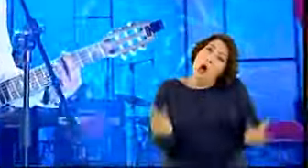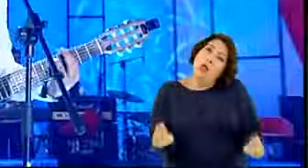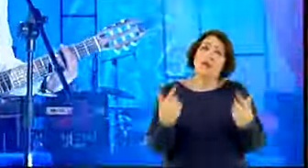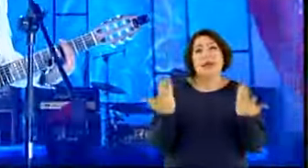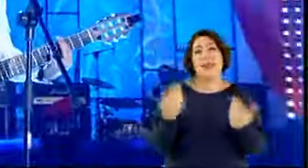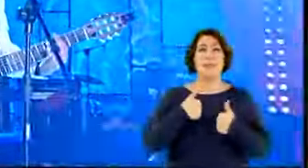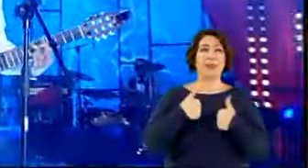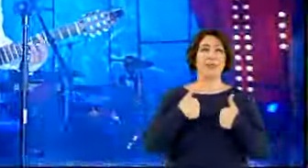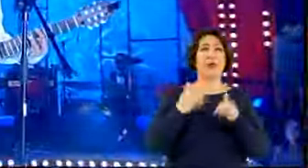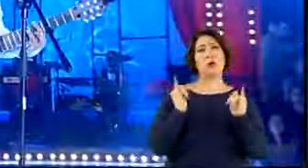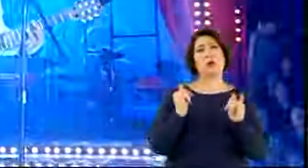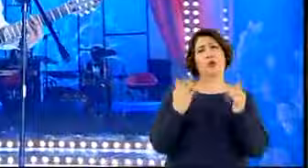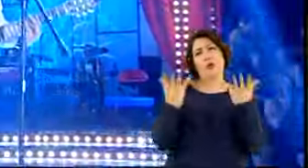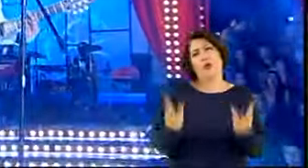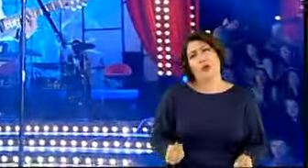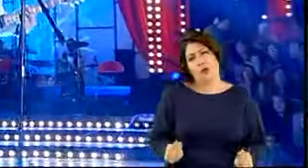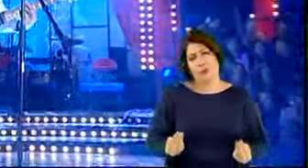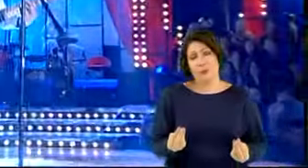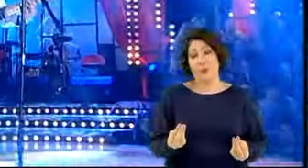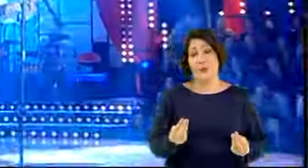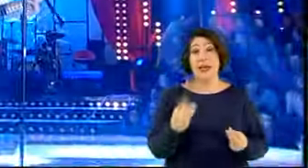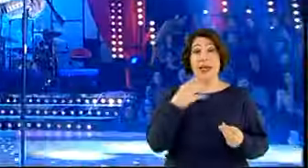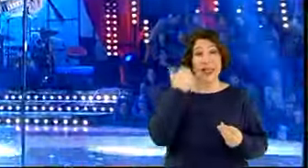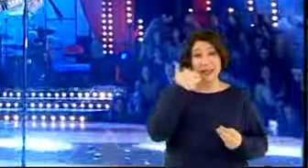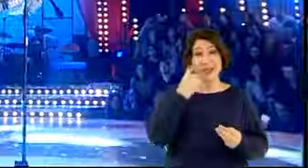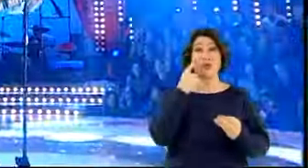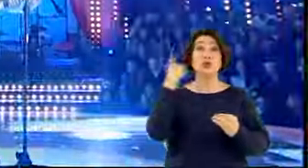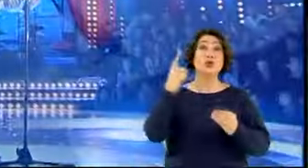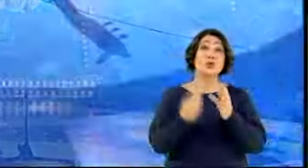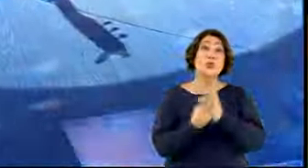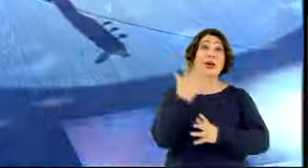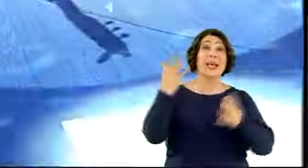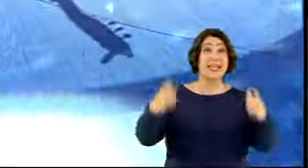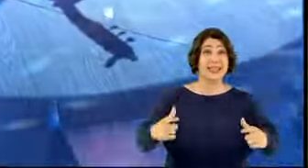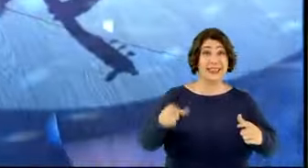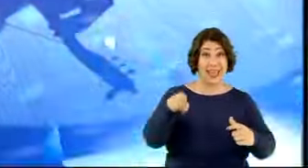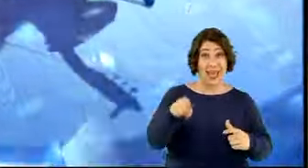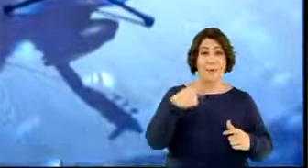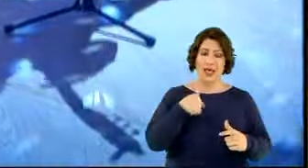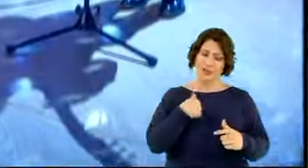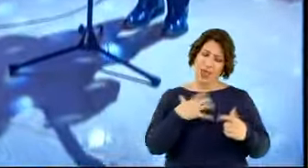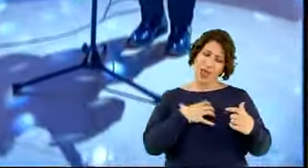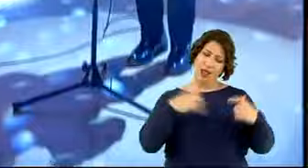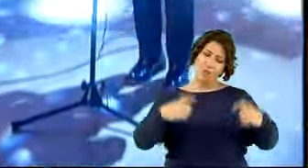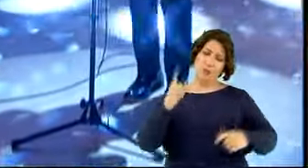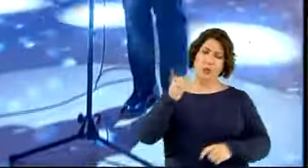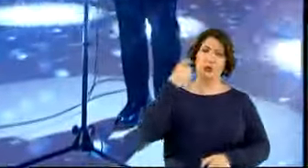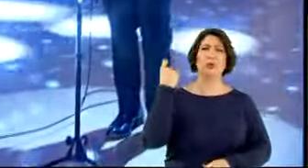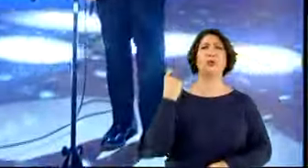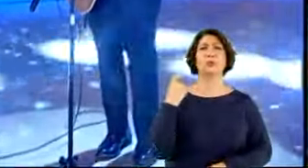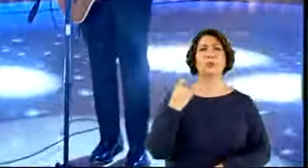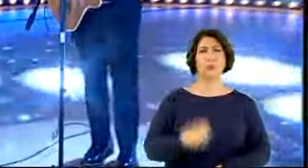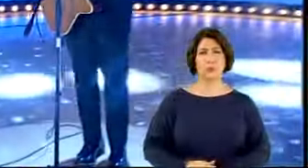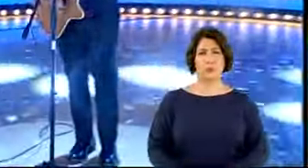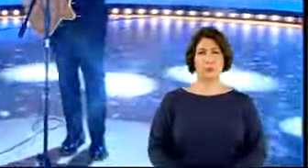iyi ol zaten ben en kötü olurum, yalanlar cumhuriyetinde kendime bir yer